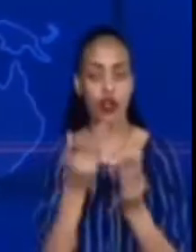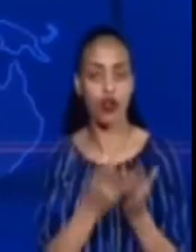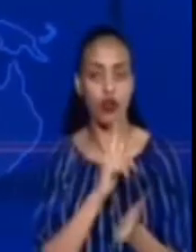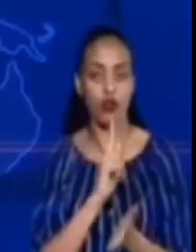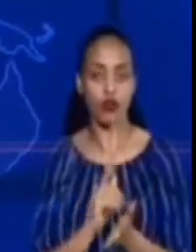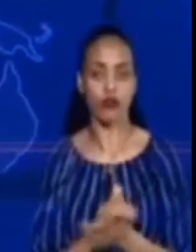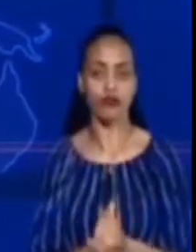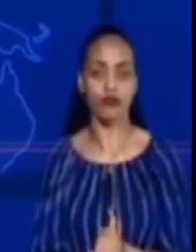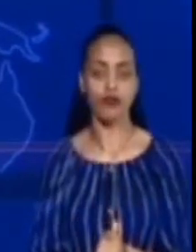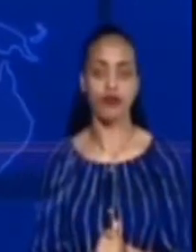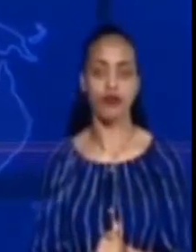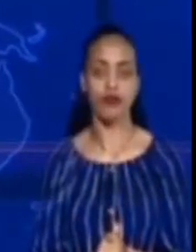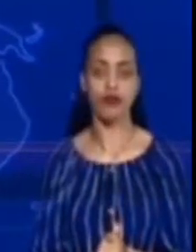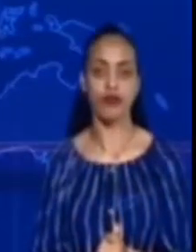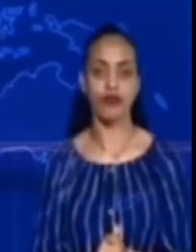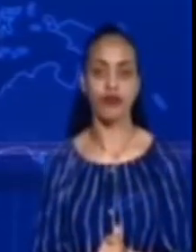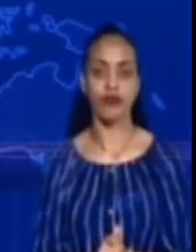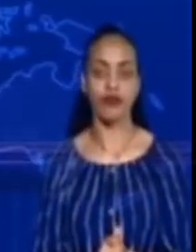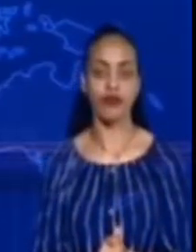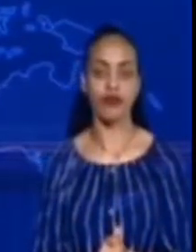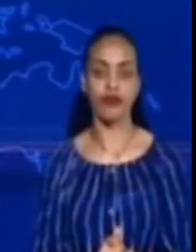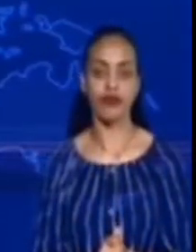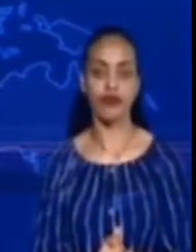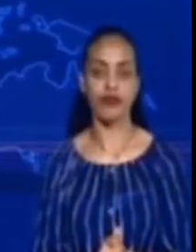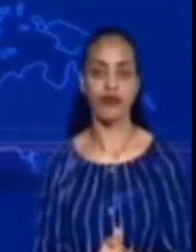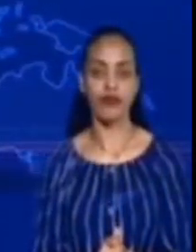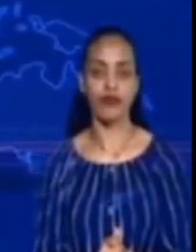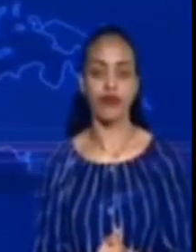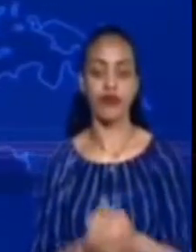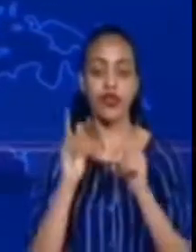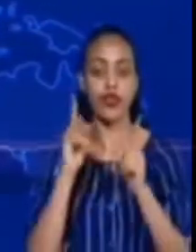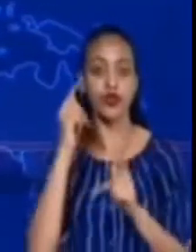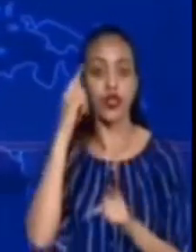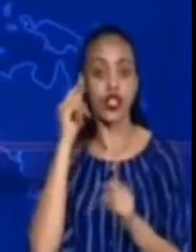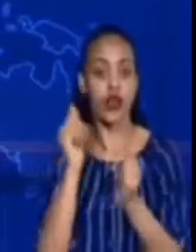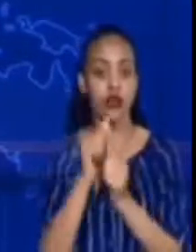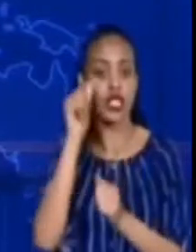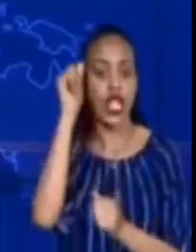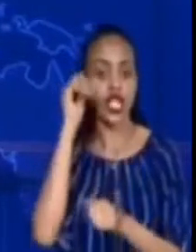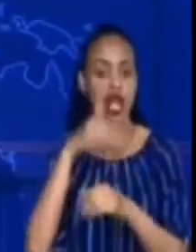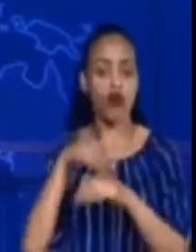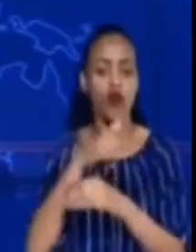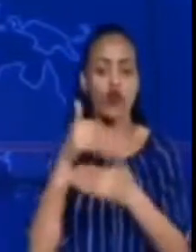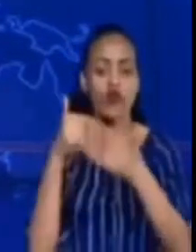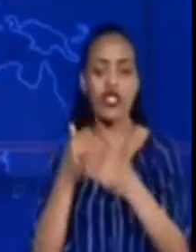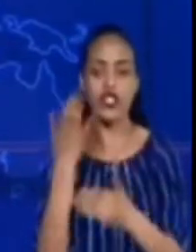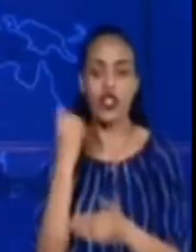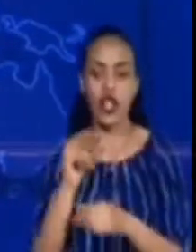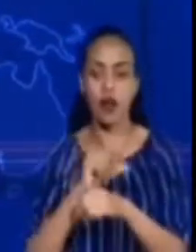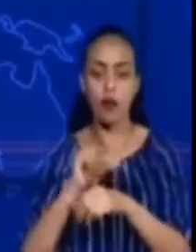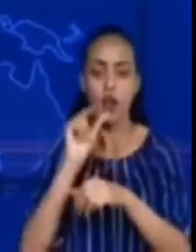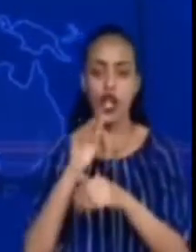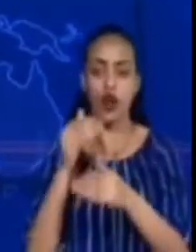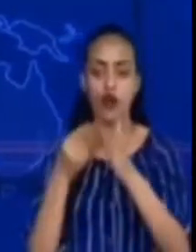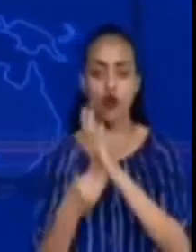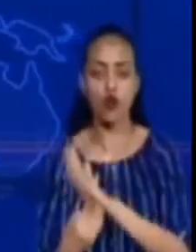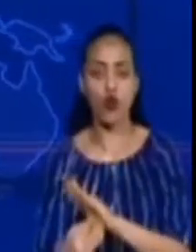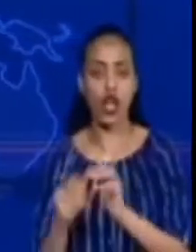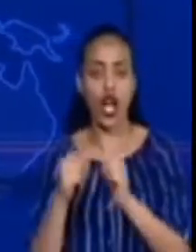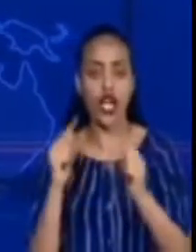ወራነ ጣሊያንስ በከሎለን ረት ሃለን ዴቪን የመንጫሰ ወይ ተማሩት ዴቪአንስ ሁመን ማሩ